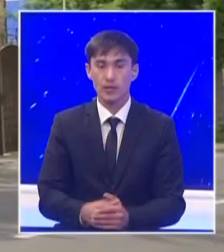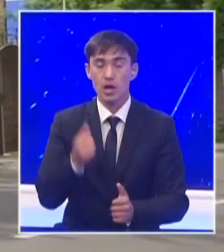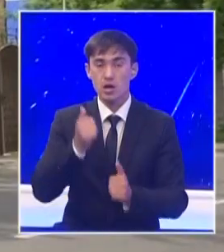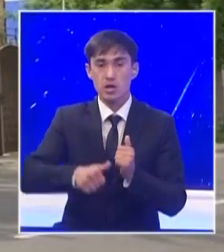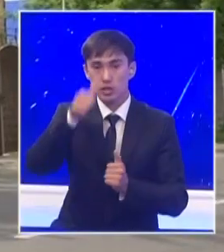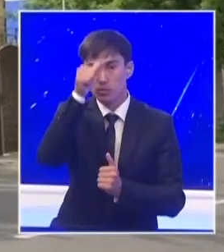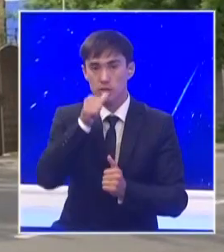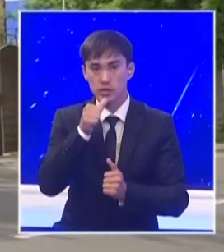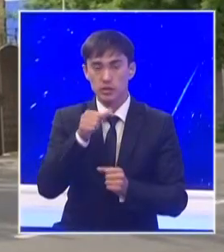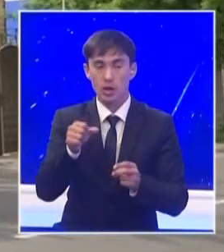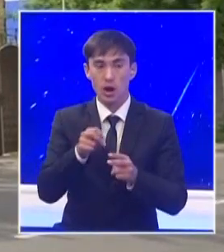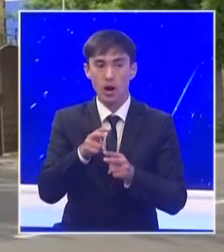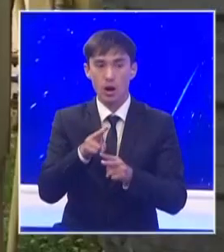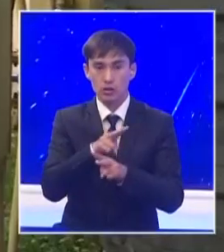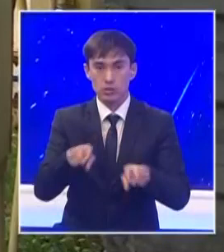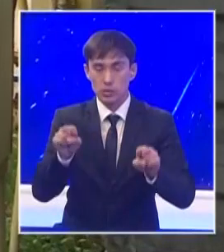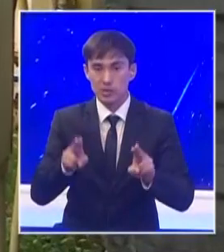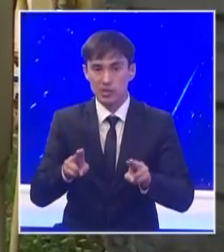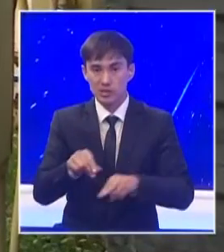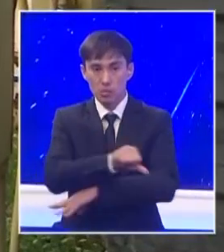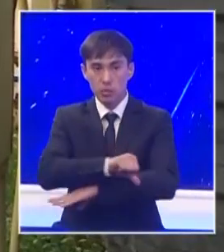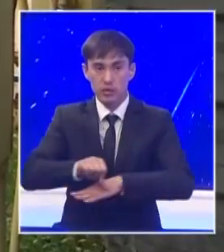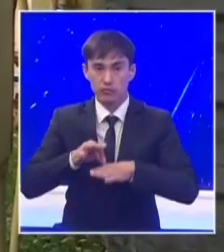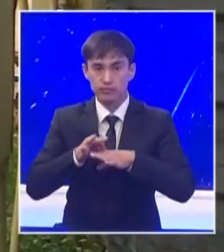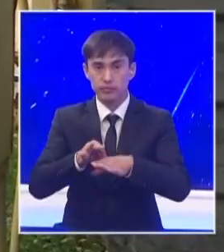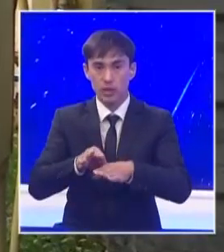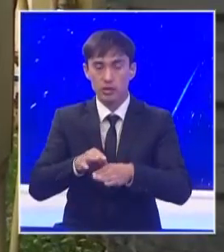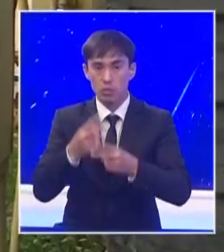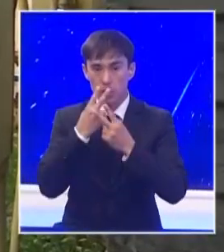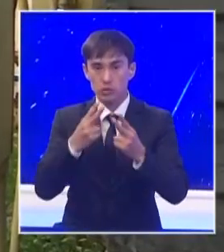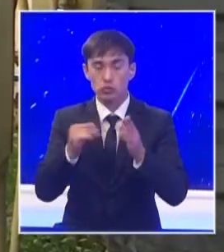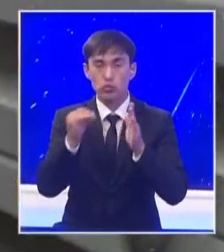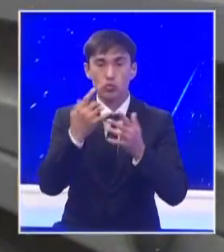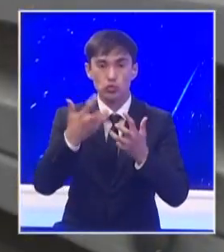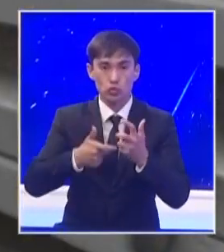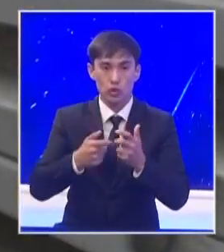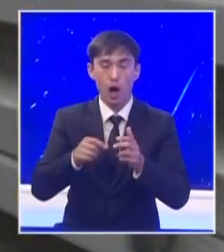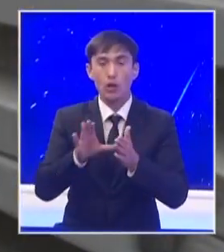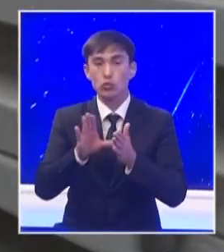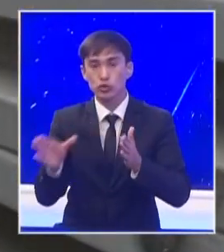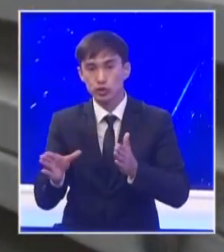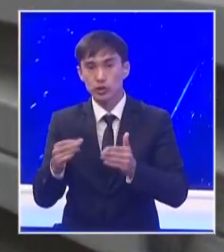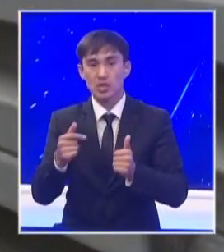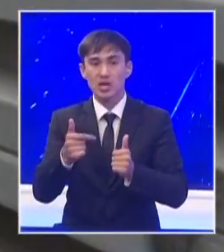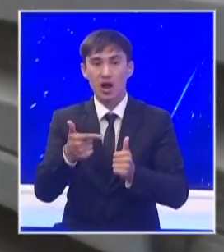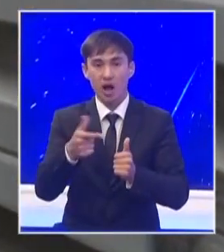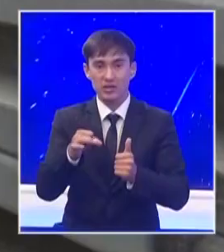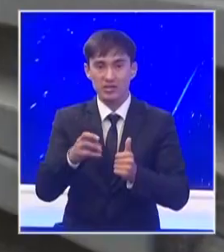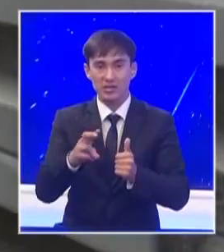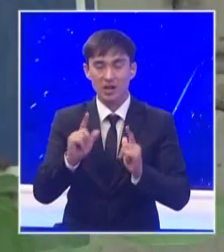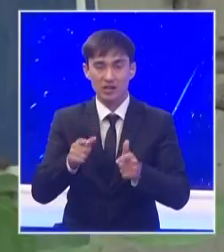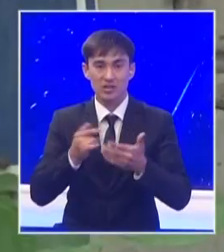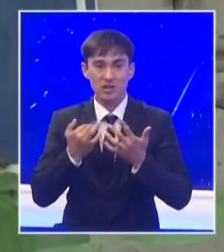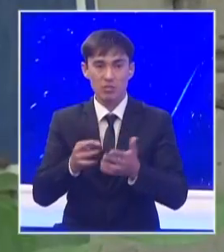Ежемесячно контролеры газовой компании производят адресную регистрацию показаний приборов учета. А отключение жилых домов от газа, согласно